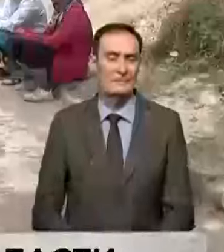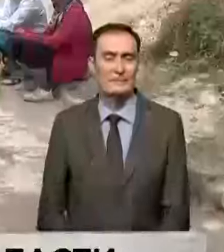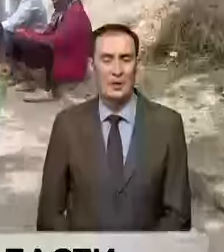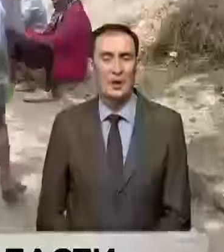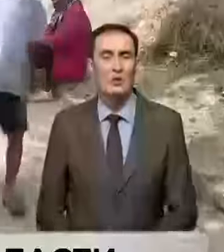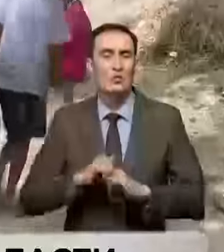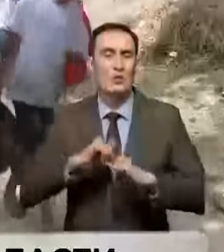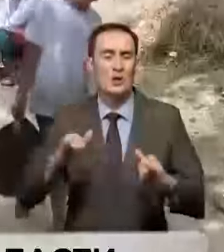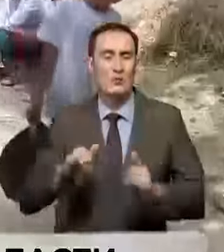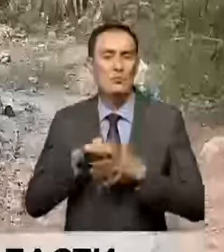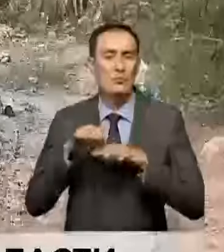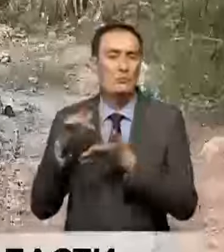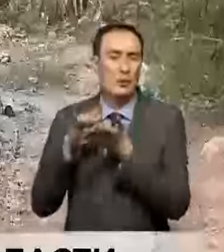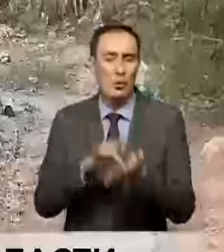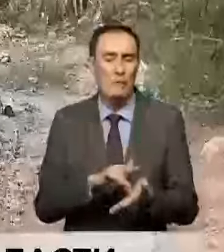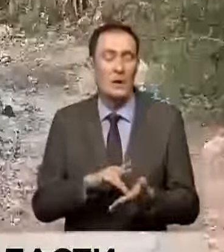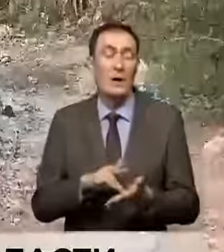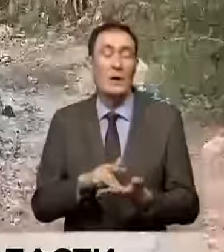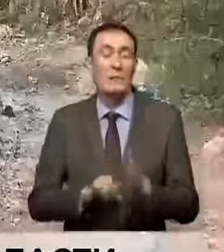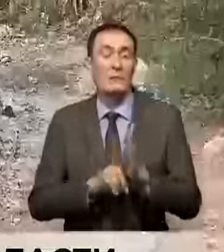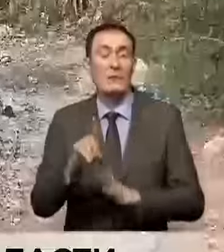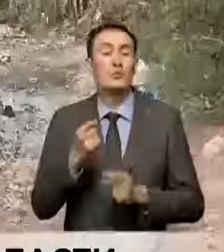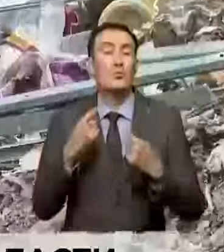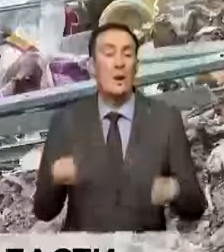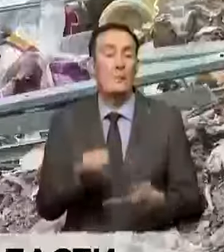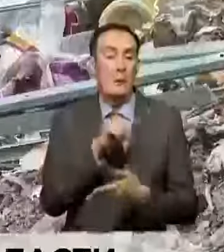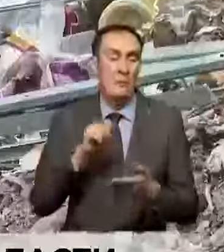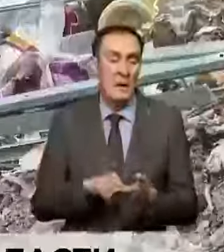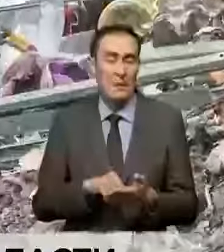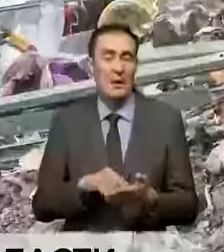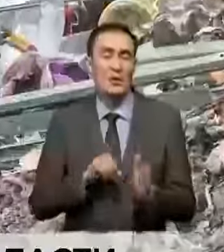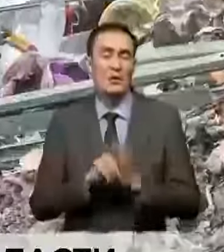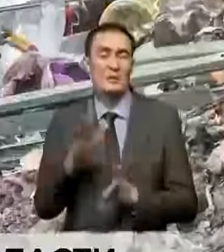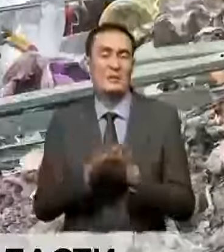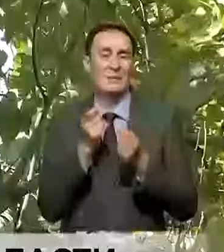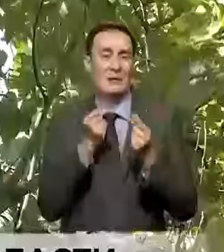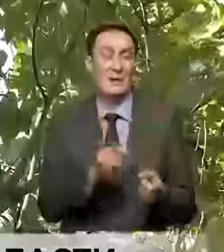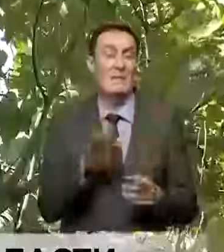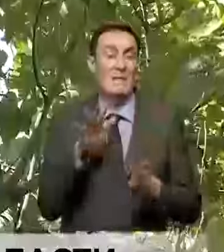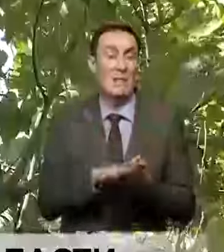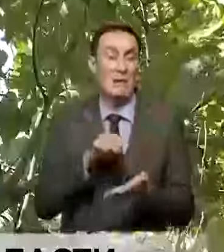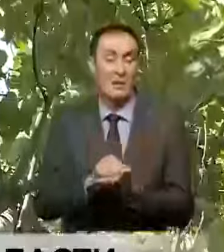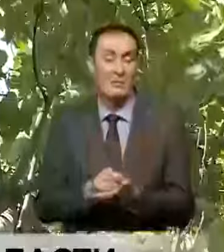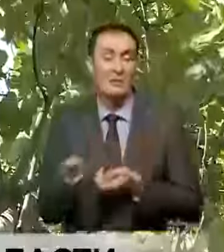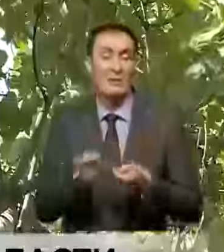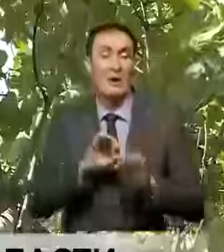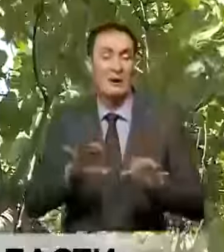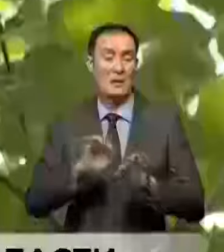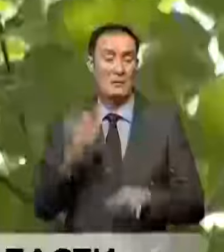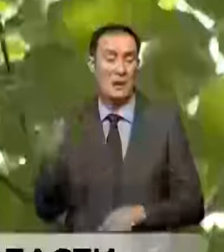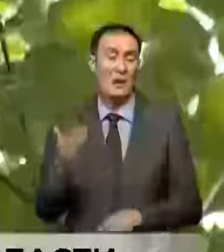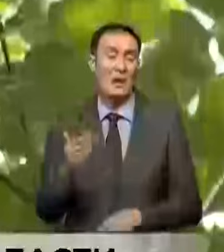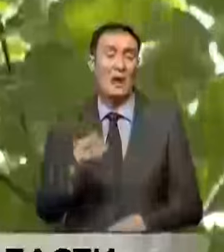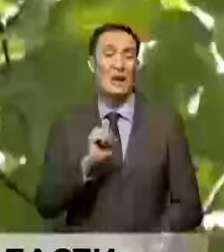С увеличением потока туристов и паломников появилась и другая проблема – стихийные свалки и вандализм. По словам акима Казгурского